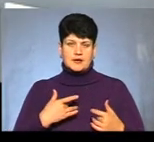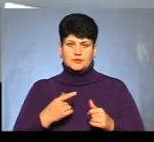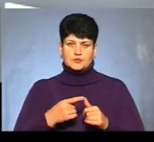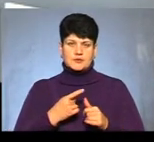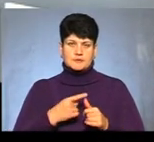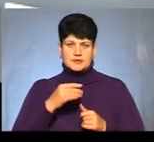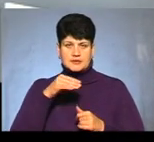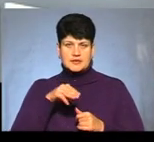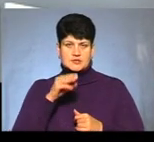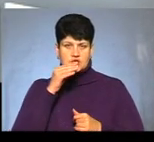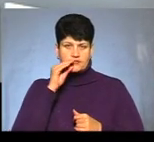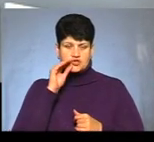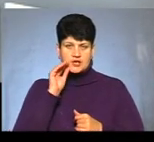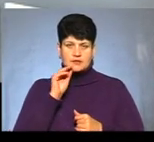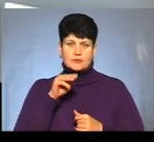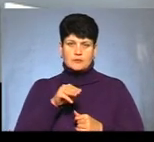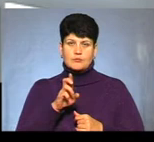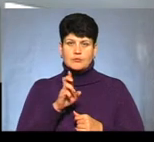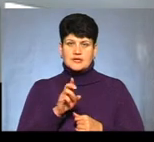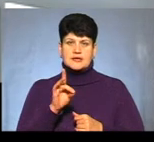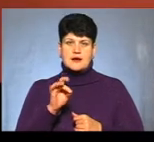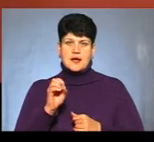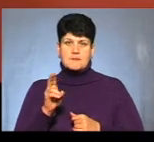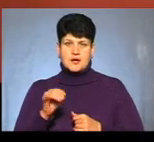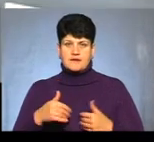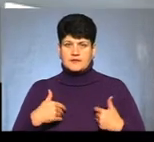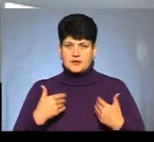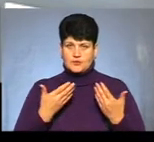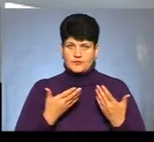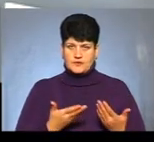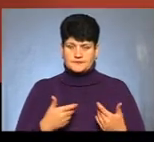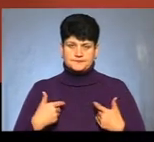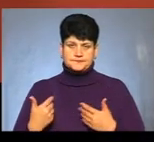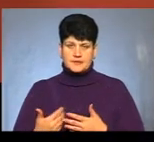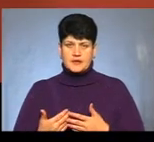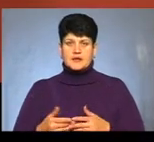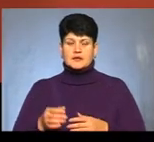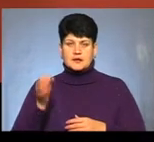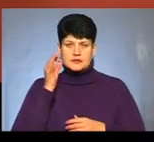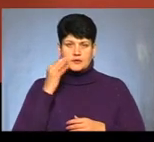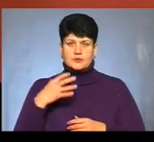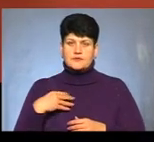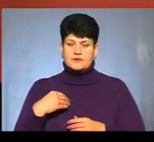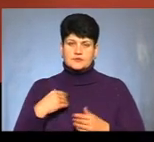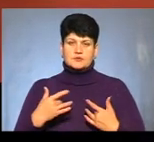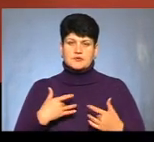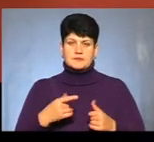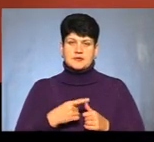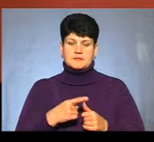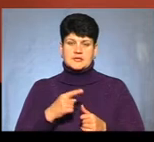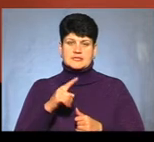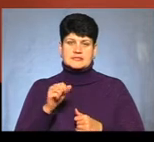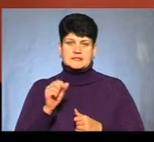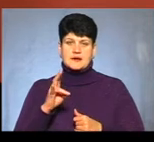обласного українського драматичного театру імені Тараса Шевченка Борис Репка. Вітаю вас. Вітаю вас. Нагадаю, у Львівському театрі імені